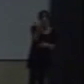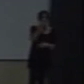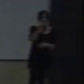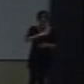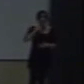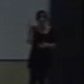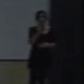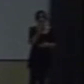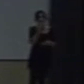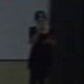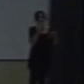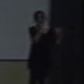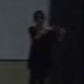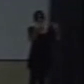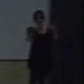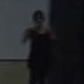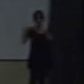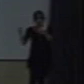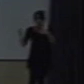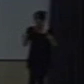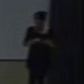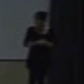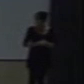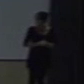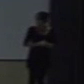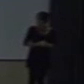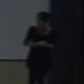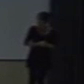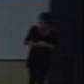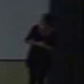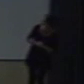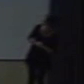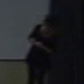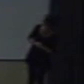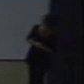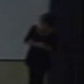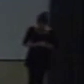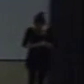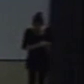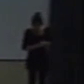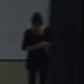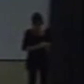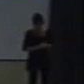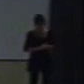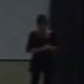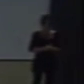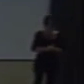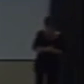ni era això el que volia dir. Aquí davant, fa estona que demanaven la paraula, sí, li porten el micro.